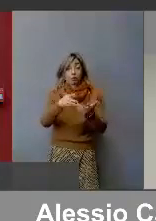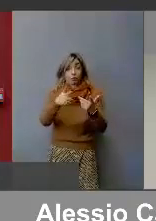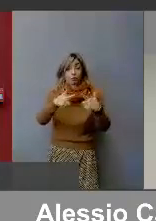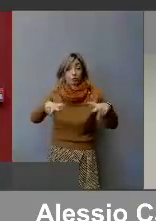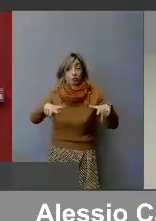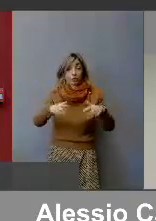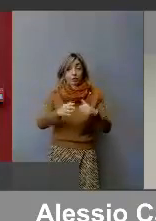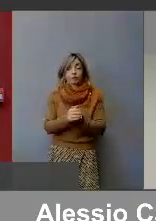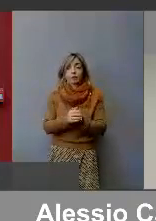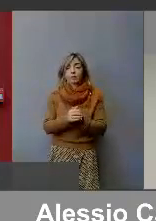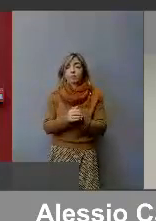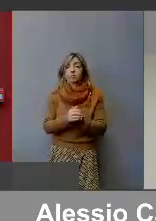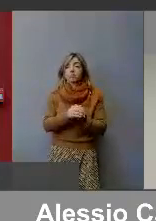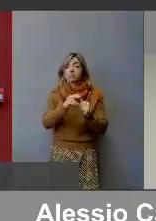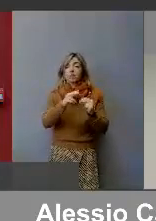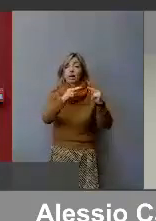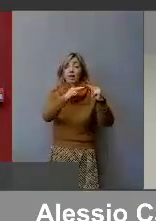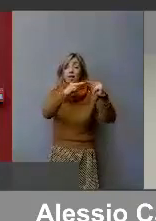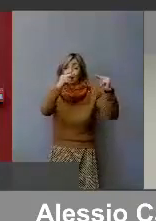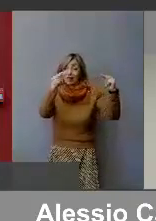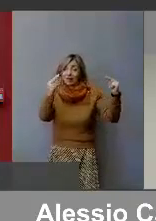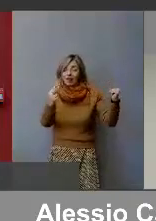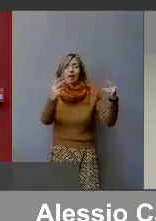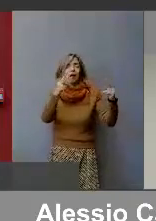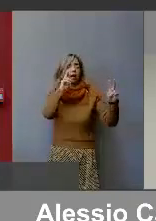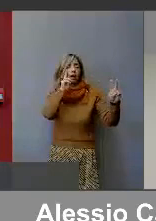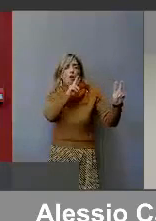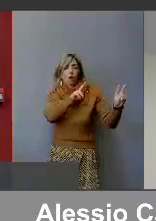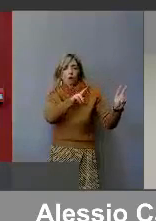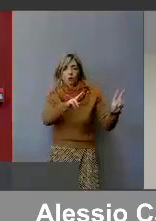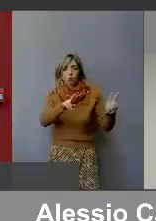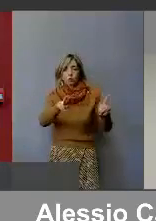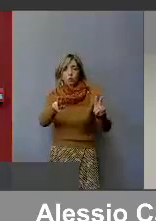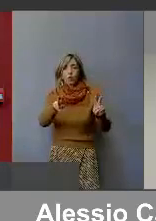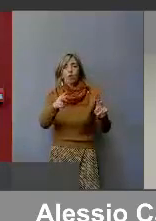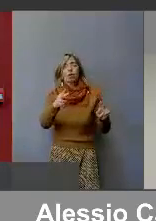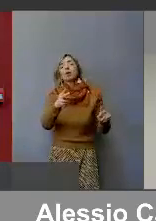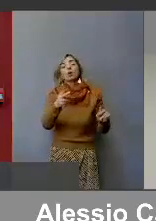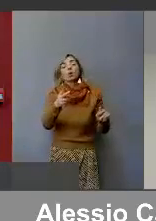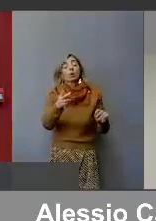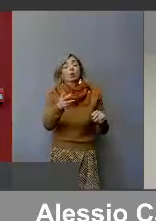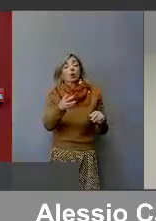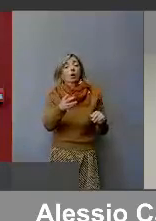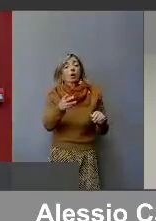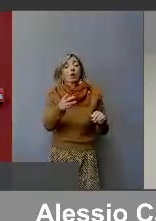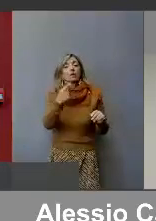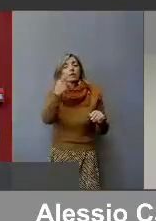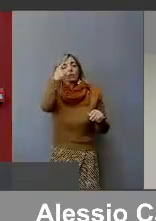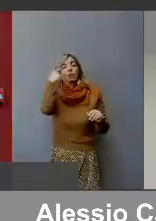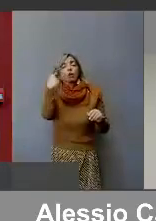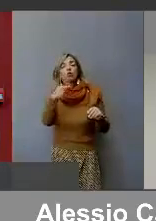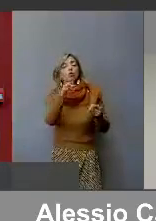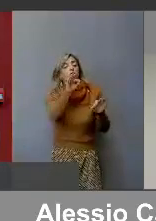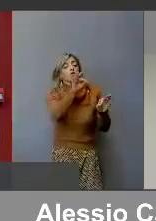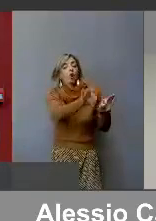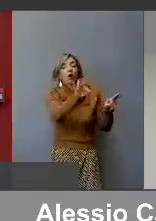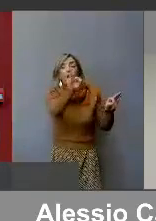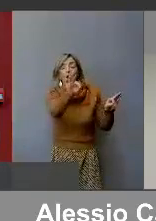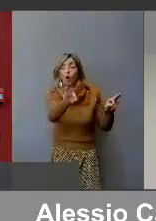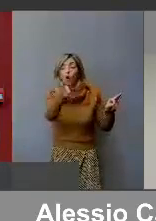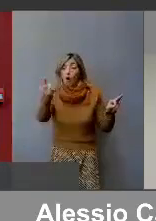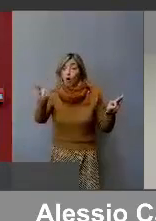tutti i manufatti sono stati georiferiti riferiti per una facile e immediata individuazione hanno una loro